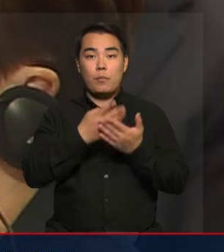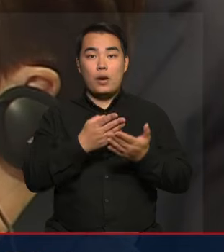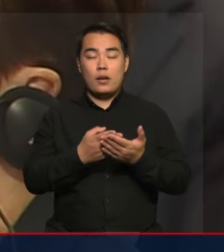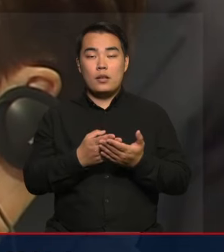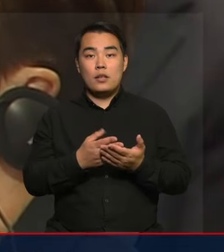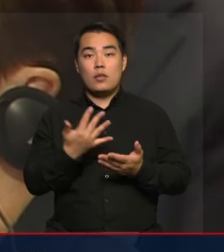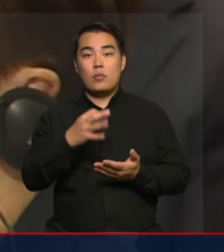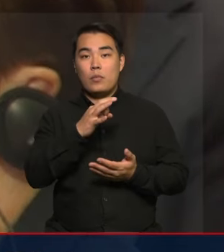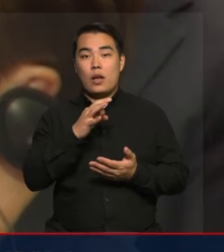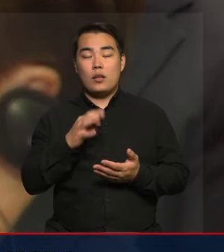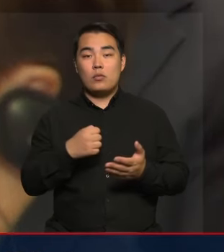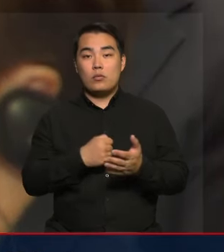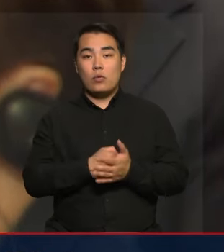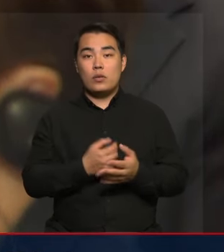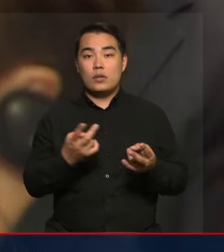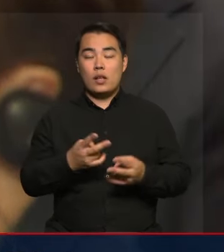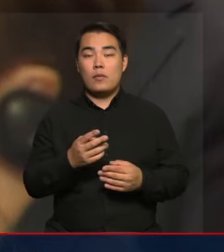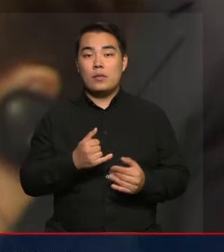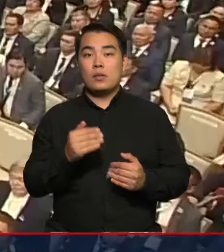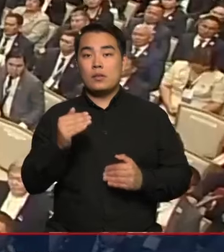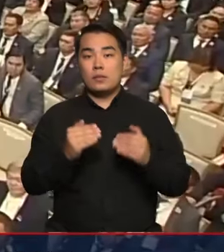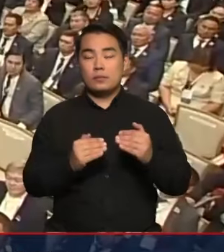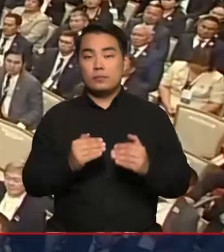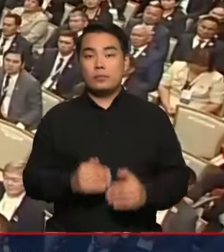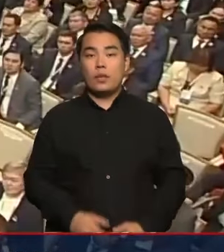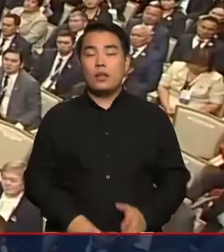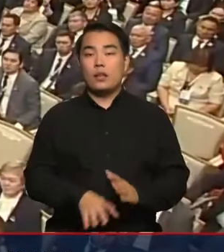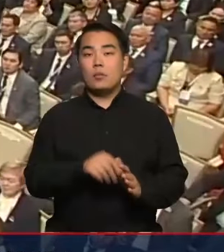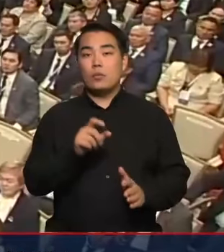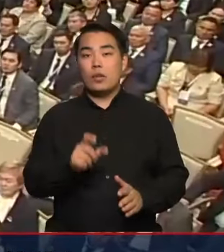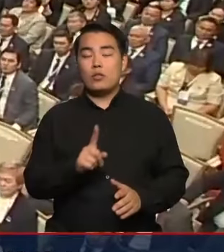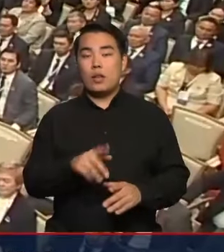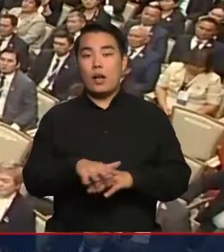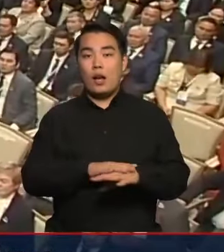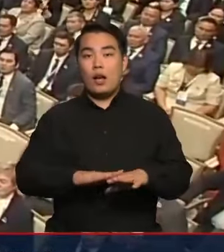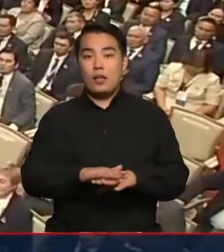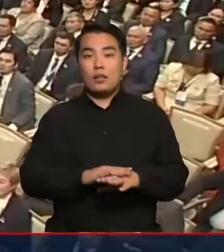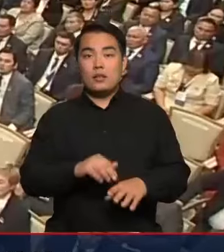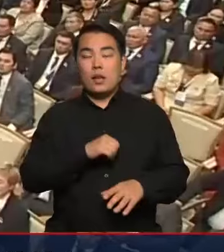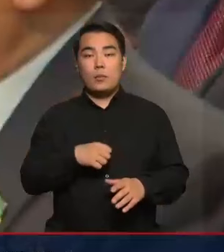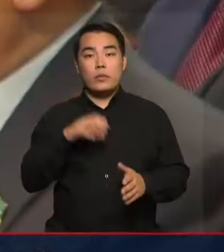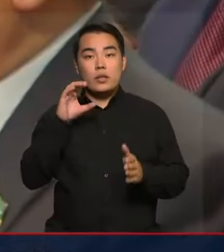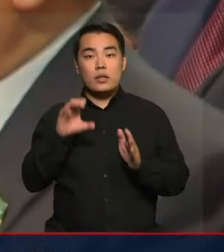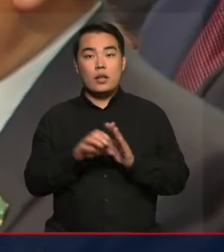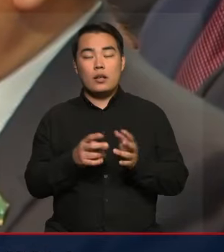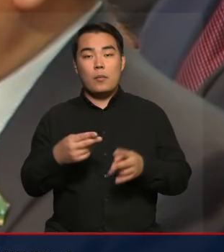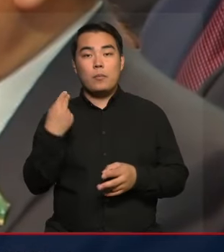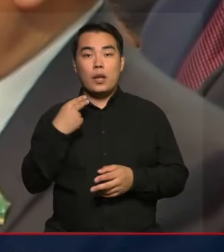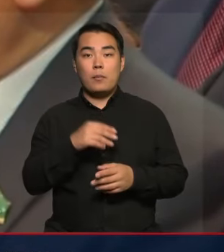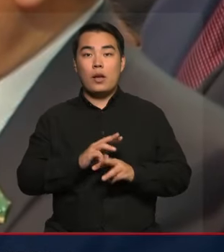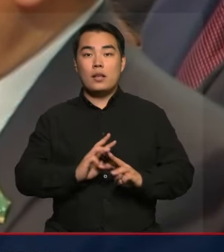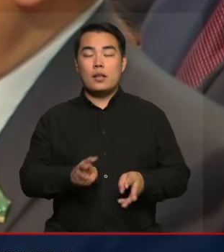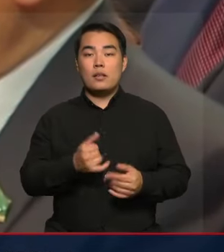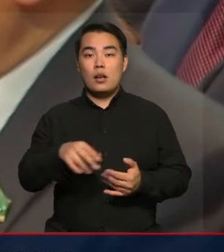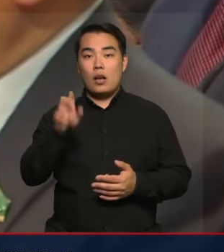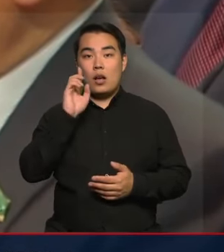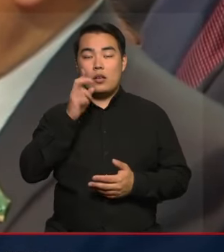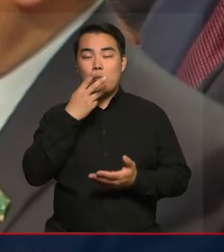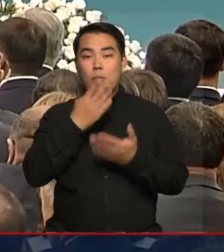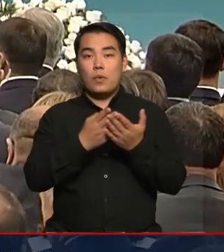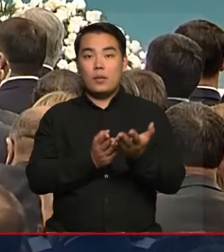кемінде 50%-ға дейін жеткізуіміз керек деп есептеймін. Депутат болу халықтың үні болу деген сөз. Президент мәслихат мемлекеттік